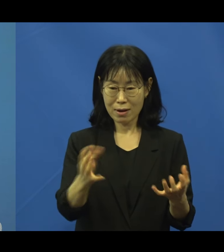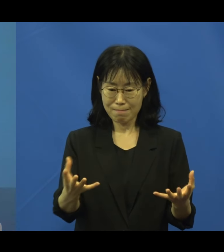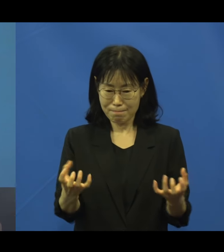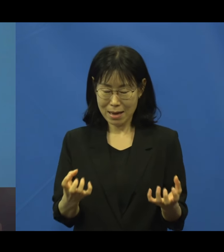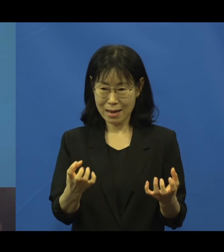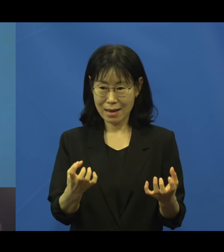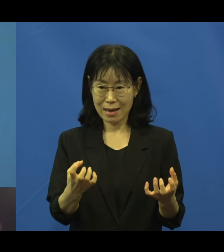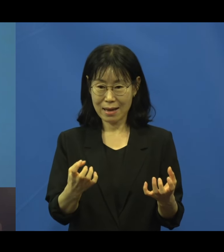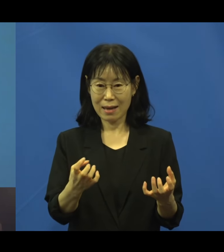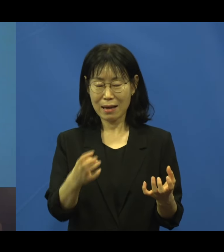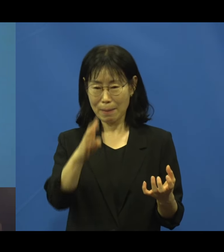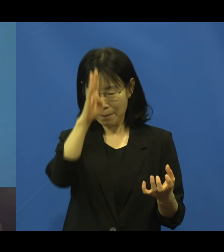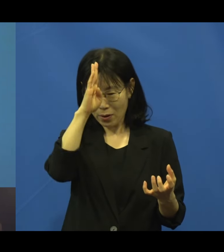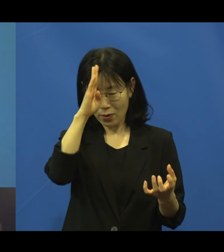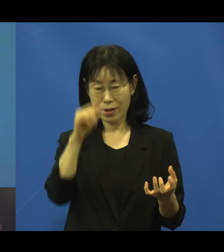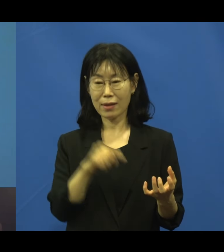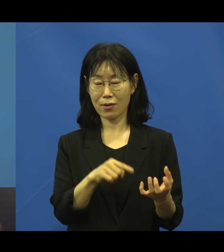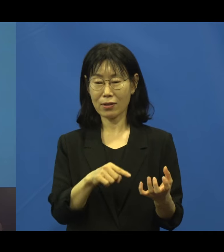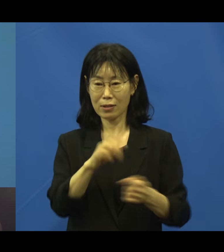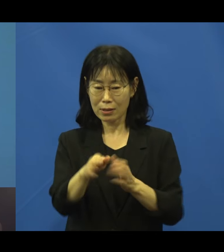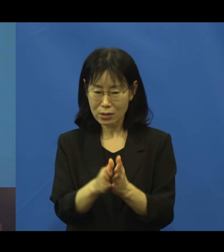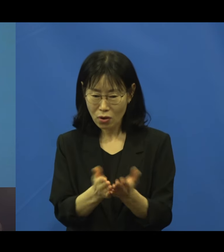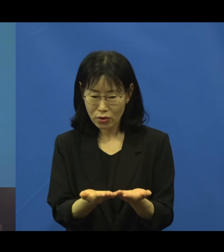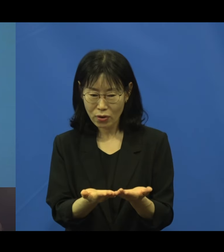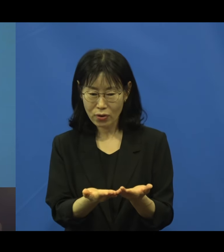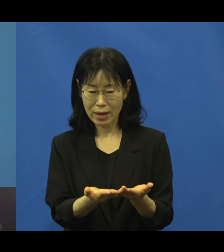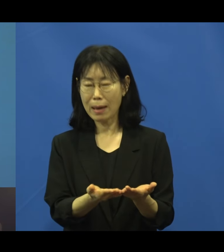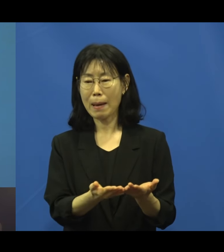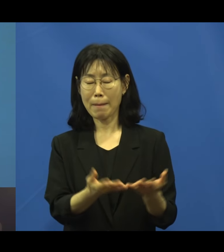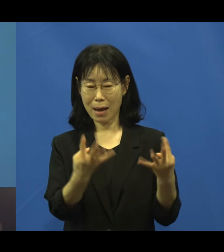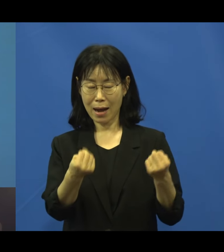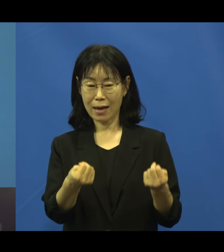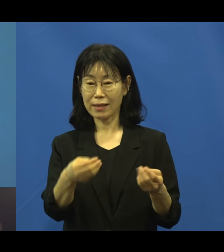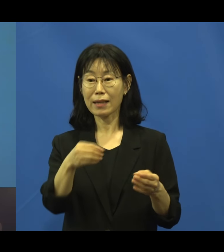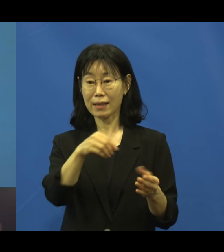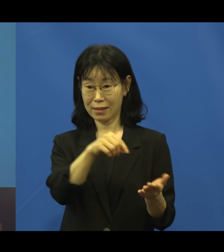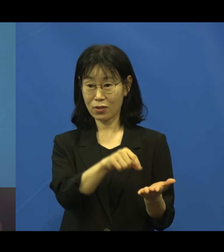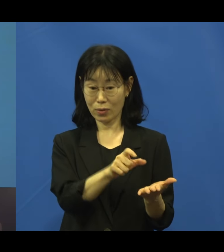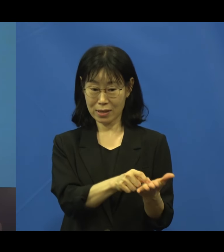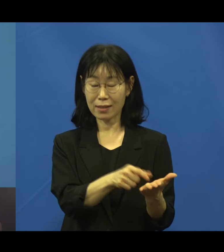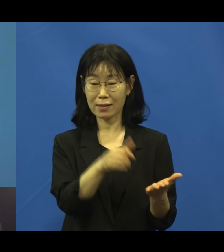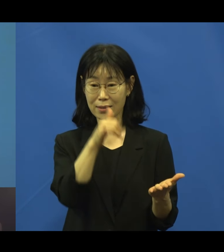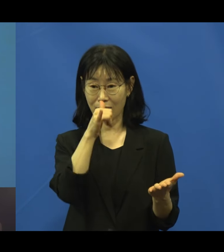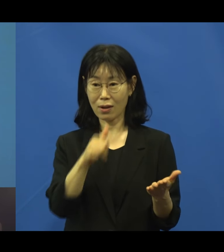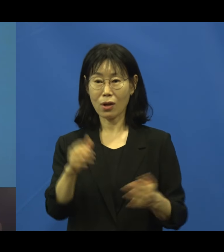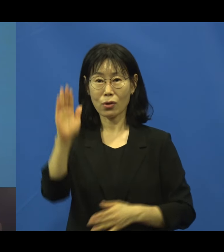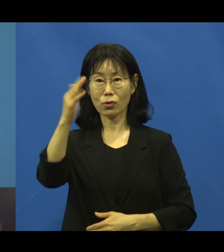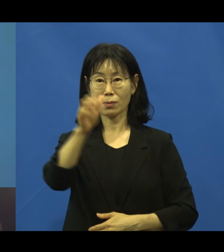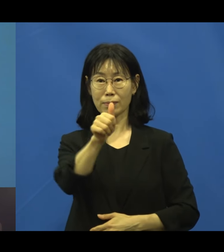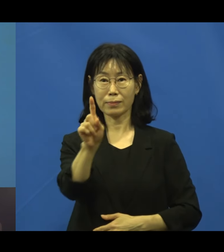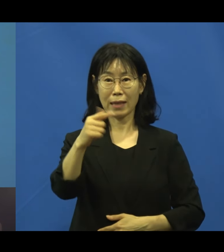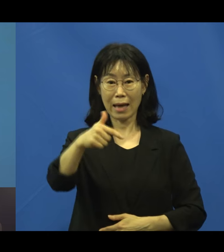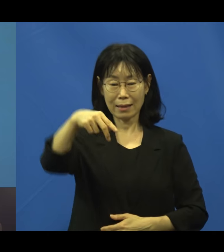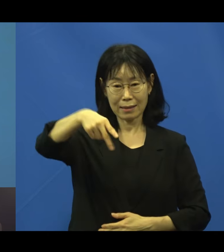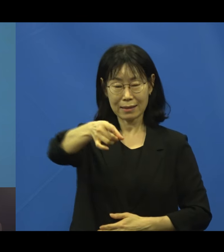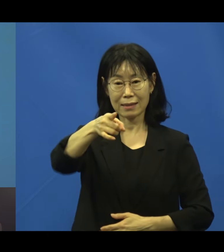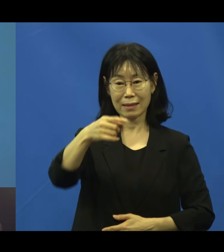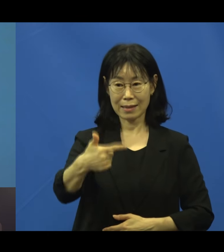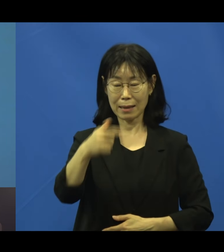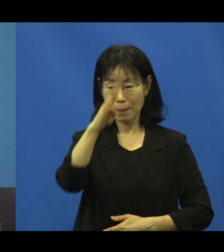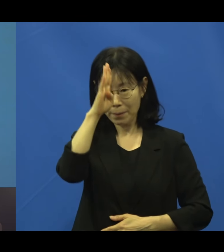이제 역사 속에 성경에 굉장히 많이 나오잖아요. 요즘은 한센시병이라고 돼요. 옛날에는 뭐 이렇게 했잖아요,